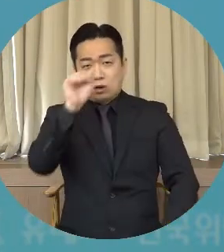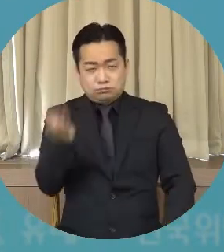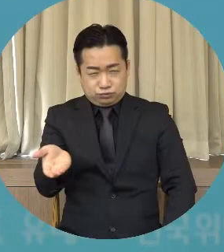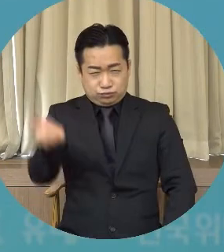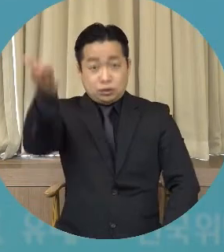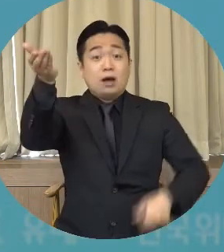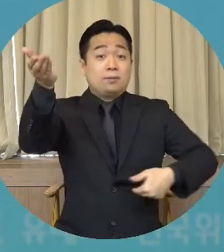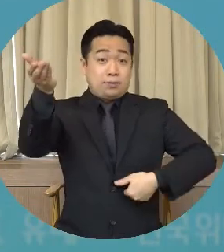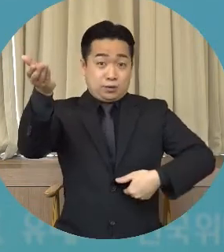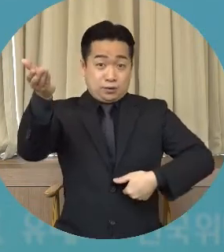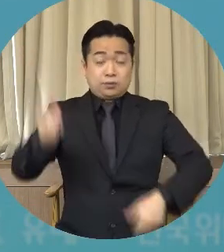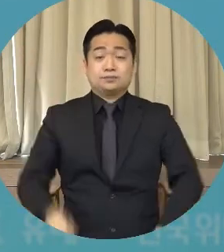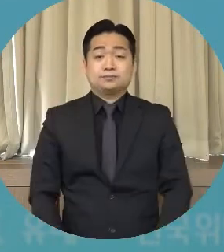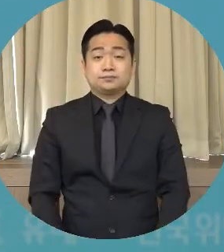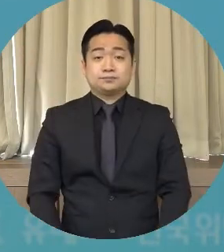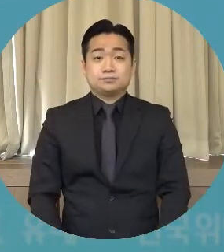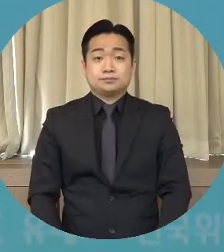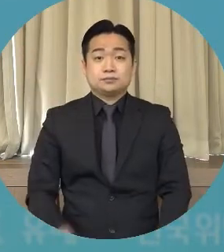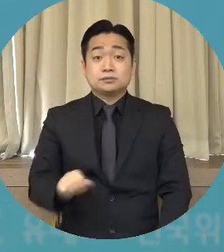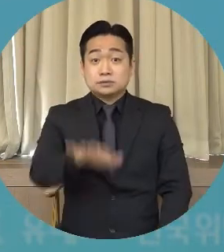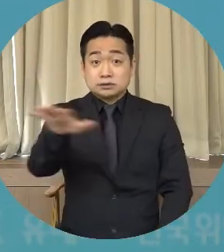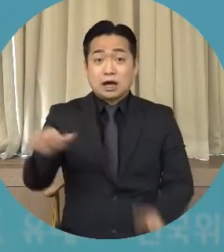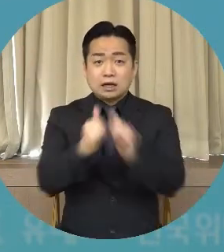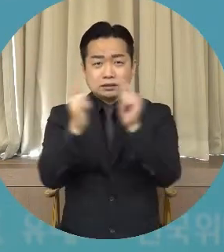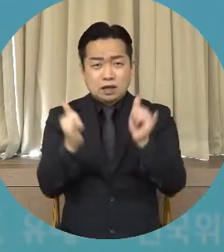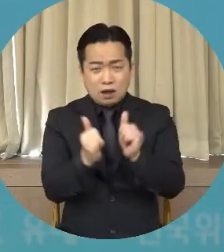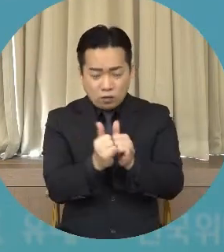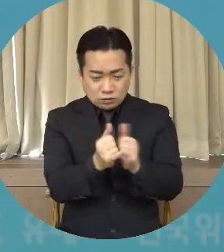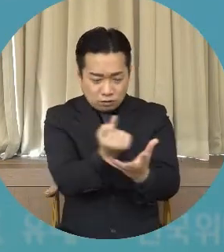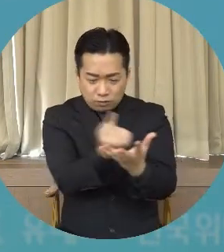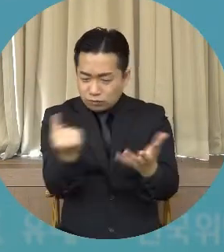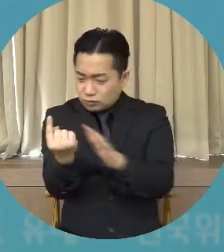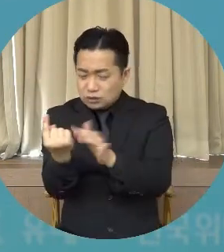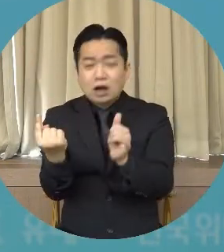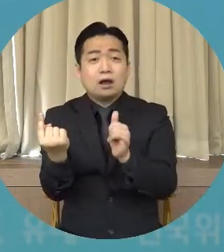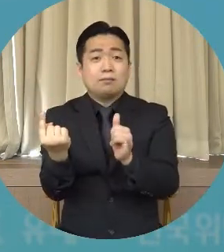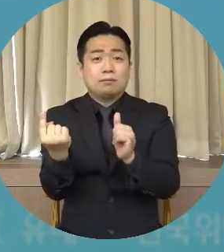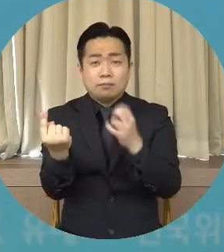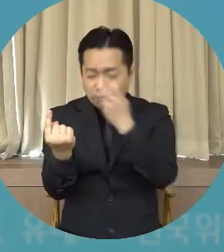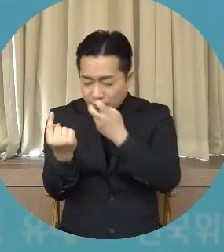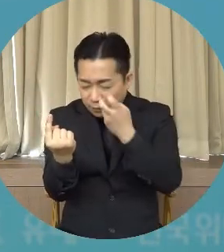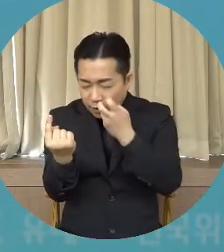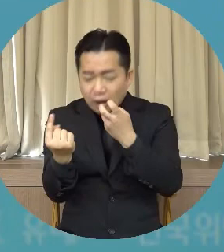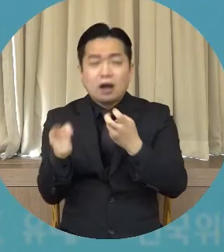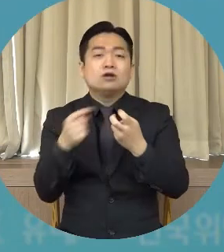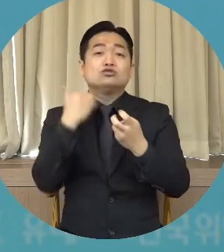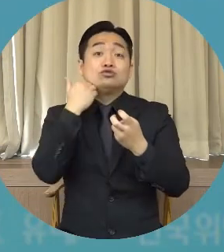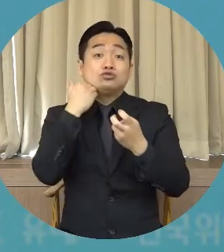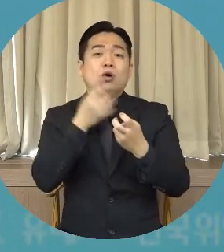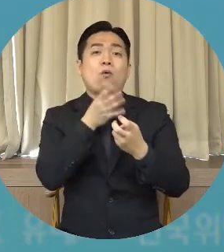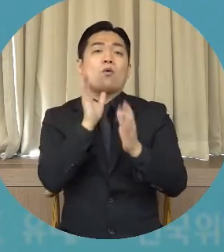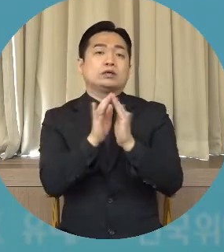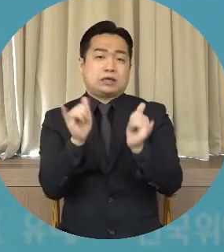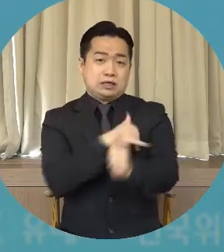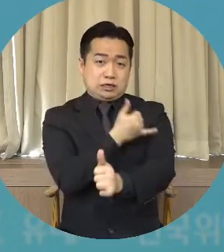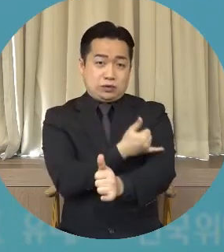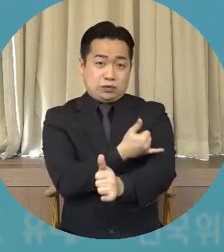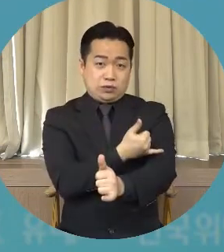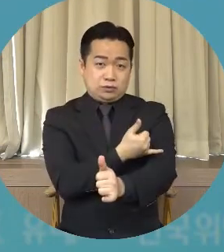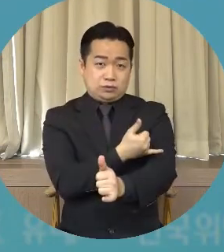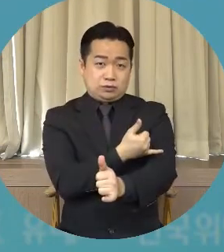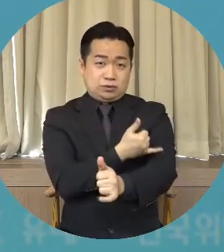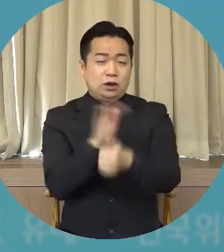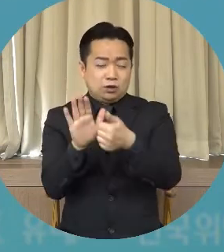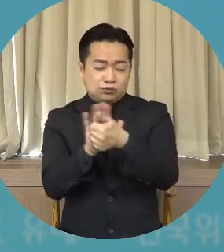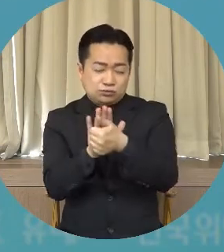하고 그러려면 모든 사회적 약자, 특별히 노인의 인권을 지킬 수 있는 사회가